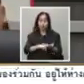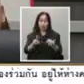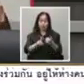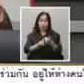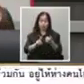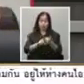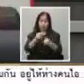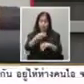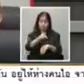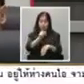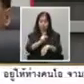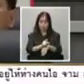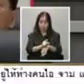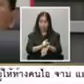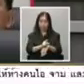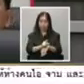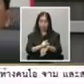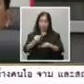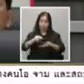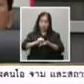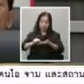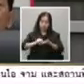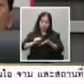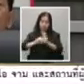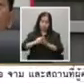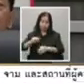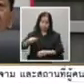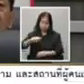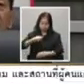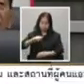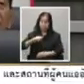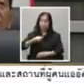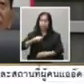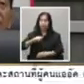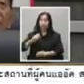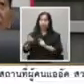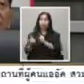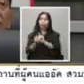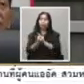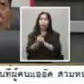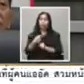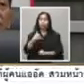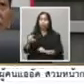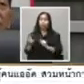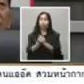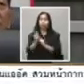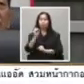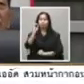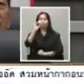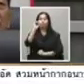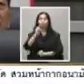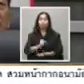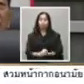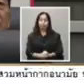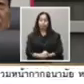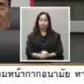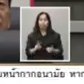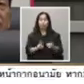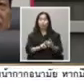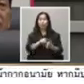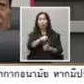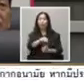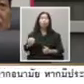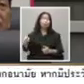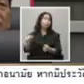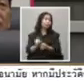องประธานในขณะนั้นนะครับมาถึงผมกับคุณวิรัตขอพบแต่ผมไม่ได้ลงไปพบนะฮะท่านรองวิรัติก็ไปลงไป